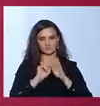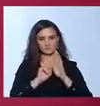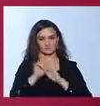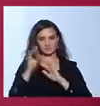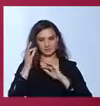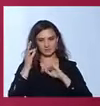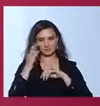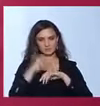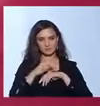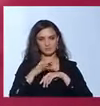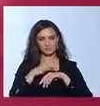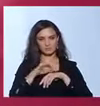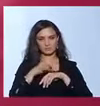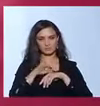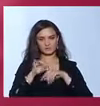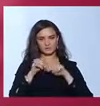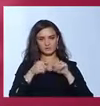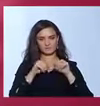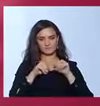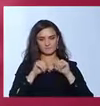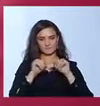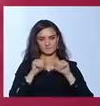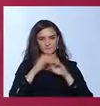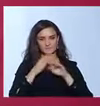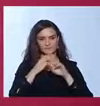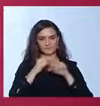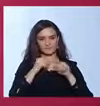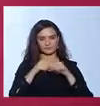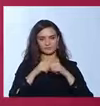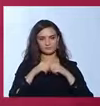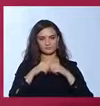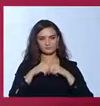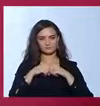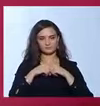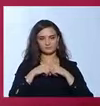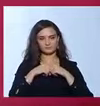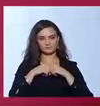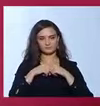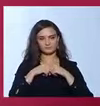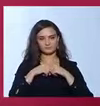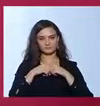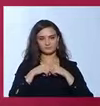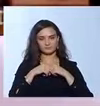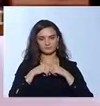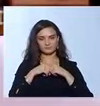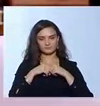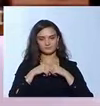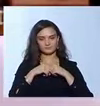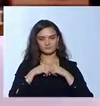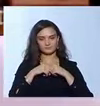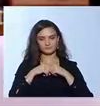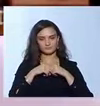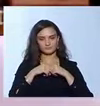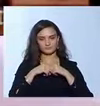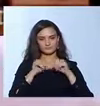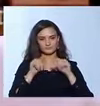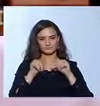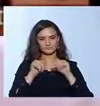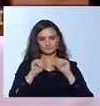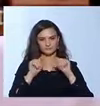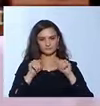თმის ფოლიკულთან. თმის ფოლიკულზე აქვს ესეთი ზემოქმედება, რომ ანუ ის ხვდება რეცეპტორს